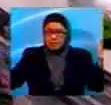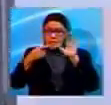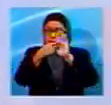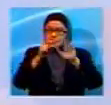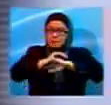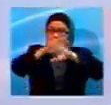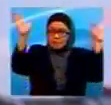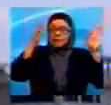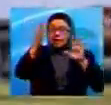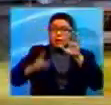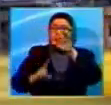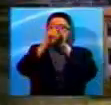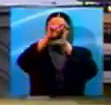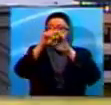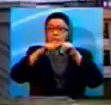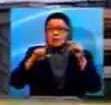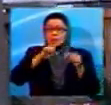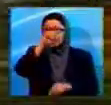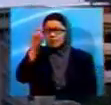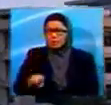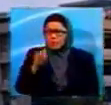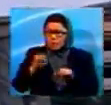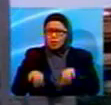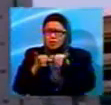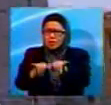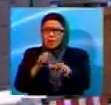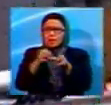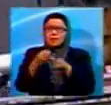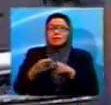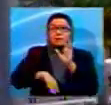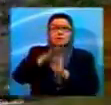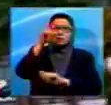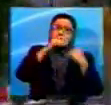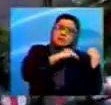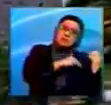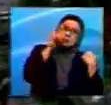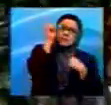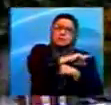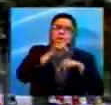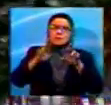persoalan sama mereka dapat kekalkannya atau dikhuatiri lebih membebankan